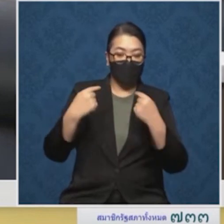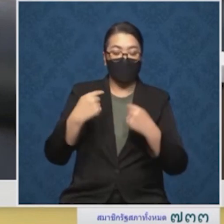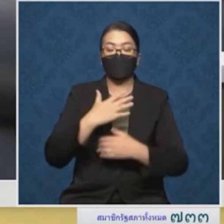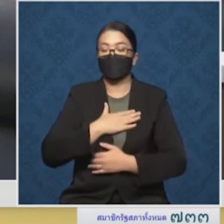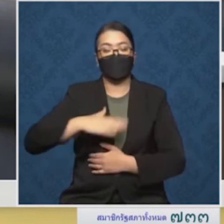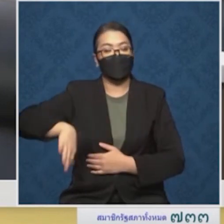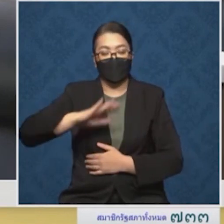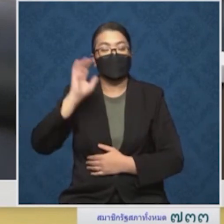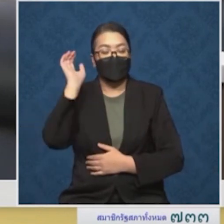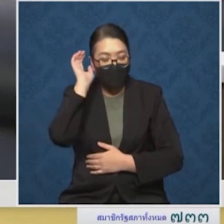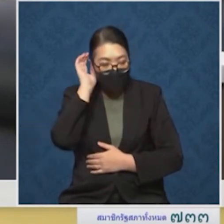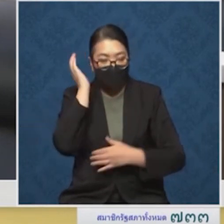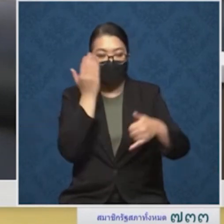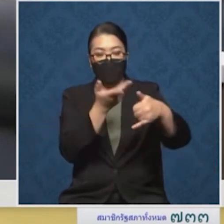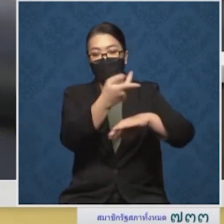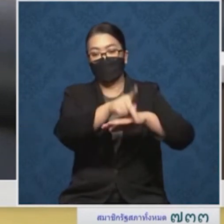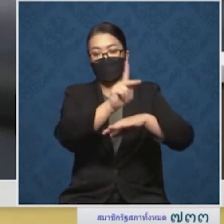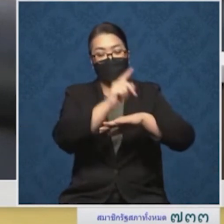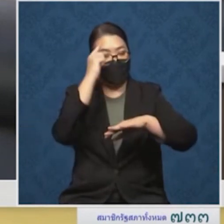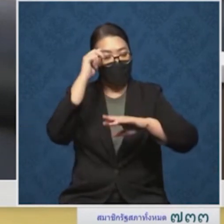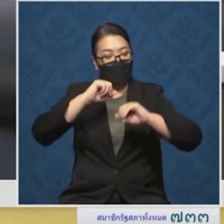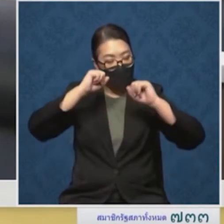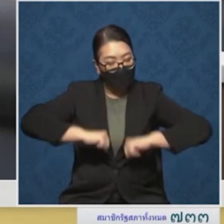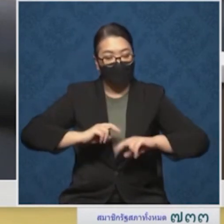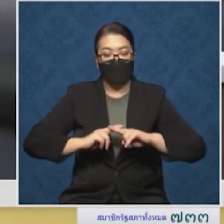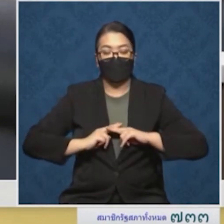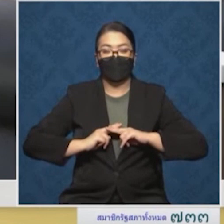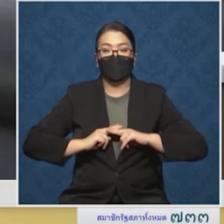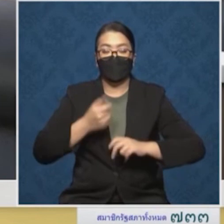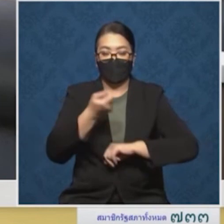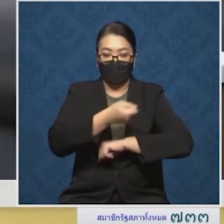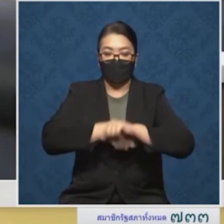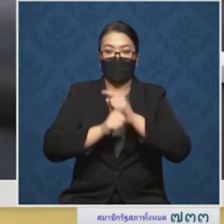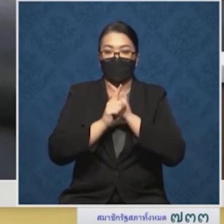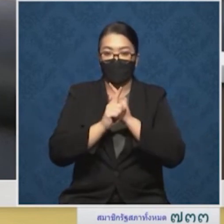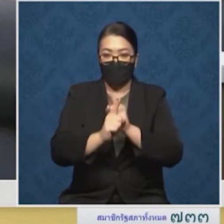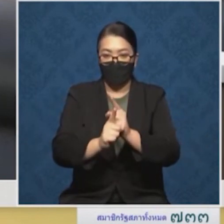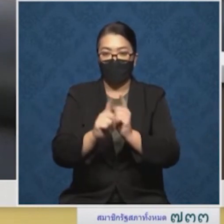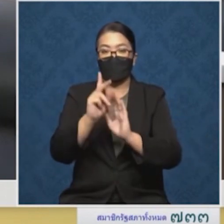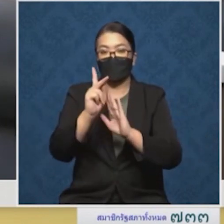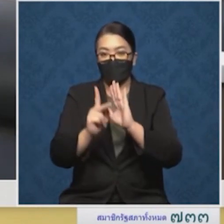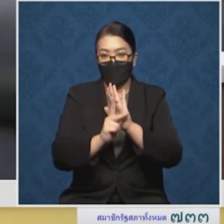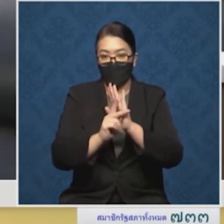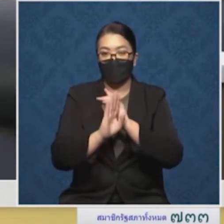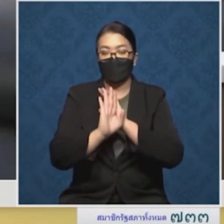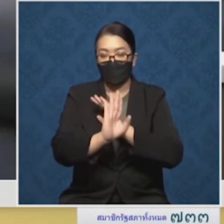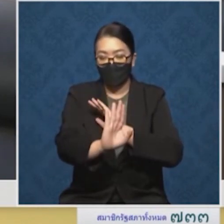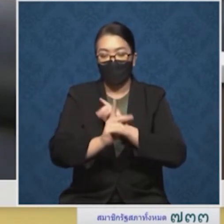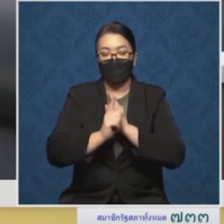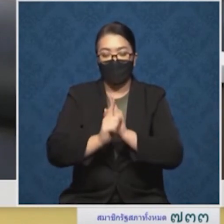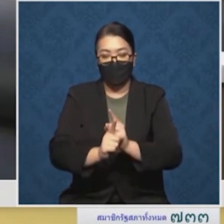เราเชอโดยสุษาริทีุ่ดสานไม่ มีจัฐนาที่จะบริ 750 แล้วก็ยึดของกุหมายในแหน pop